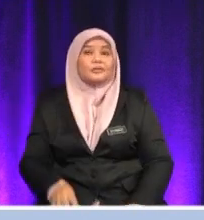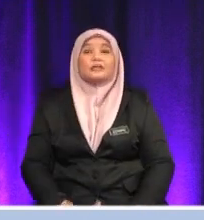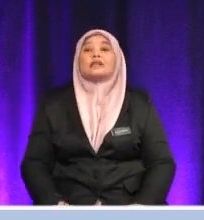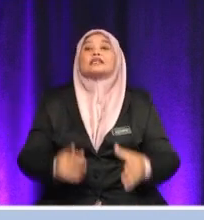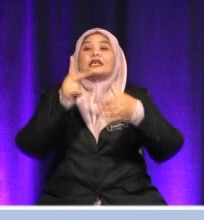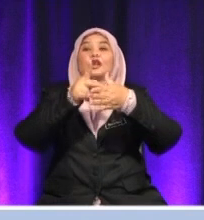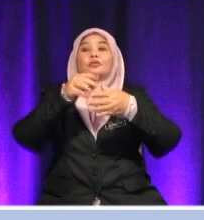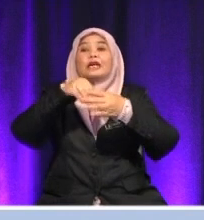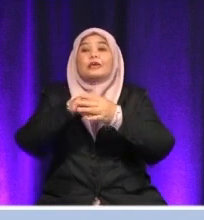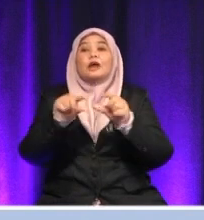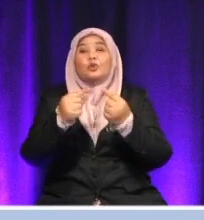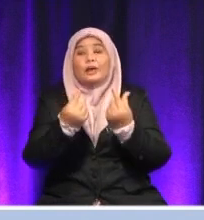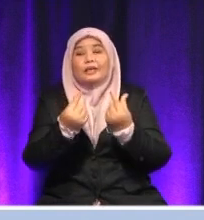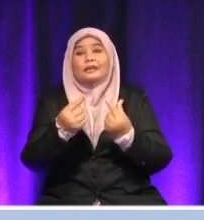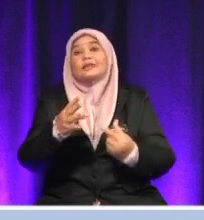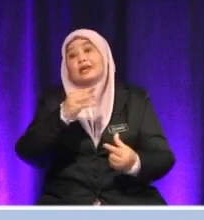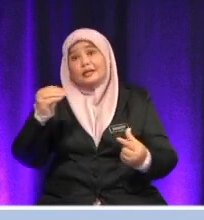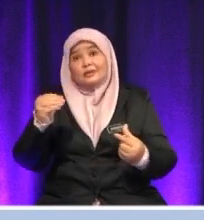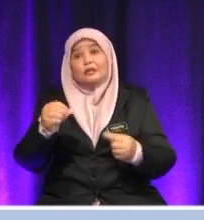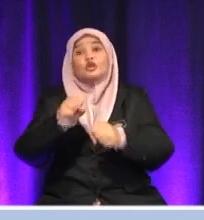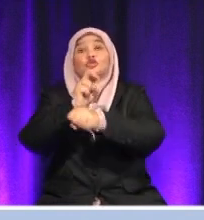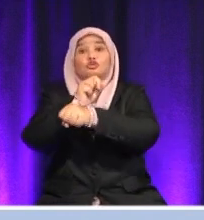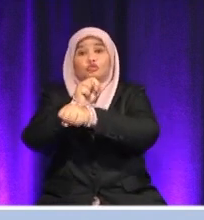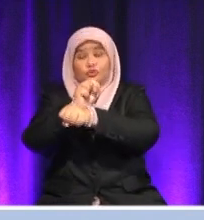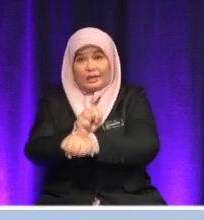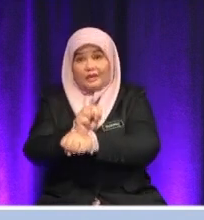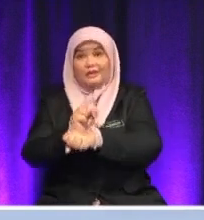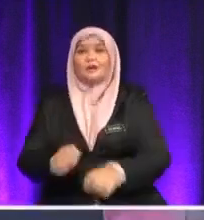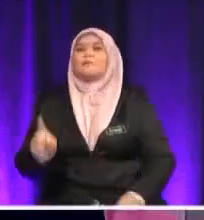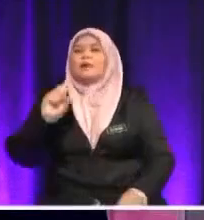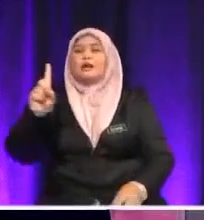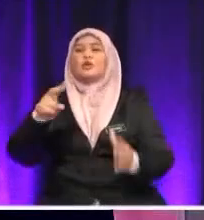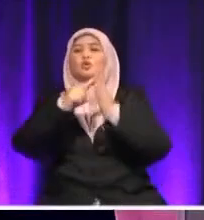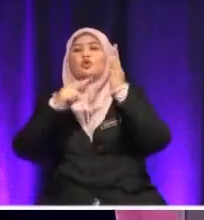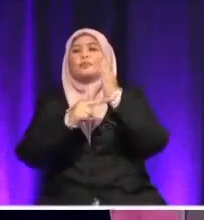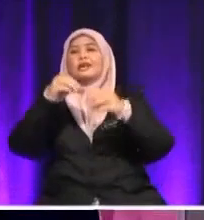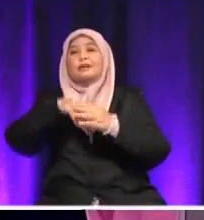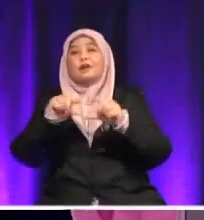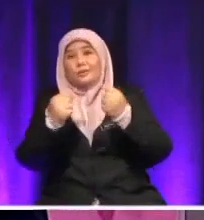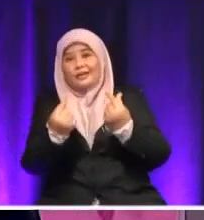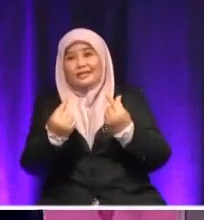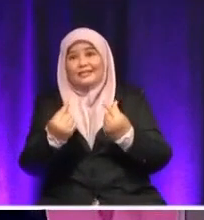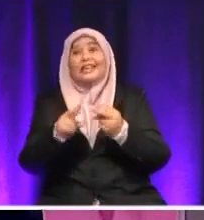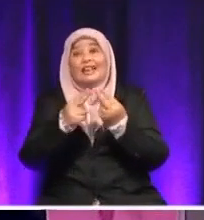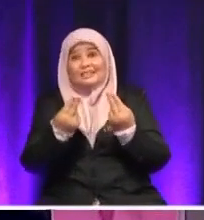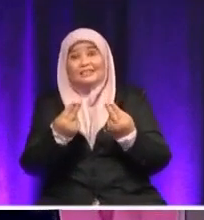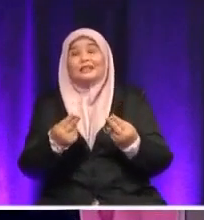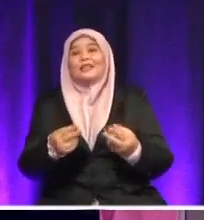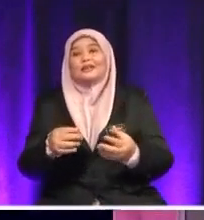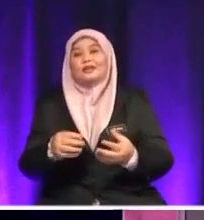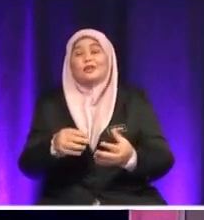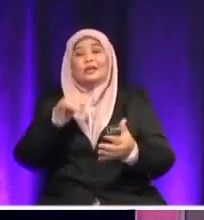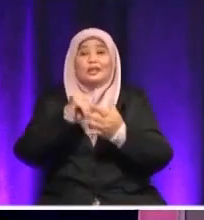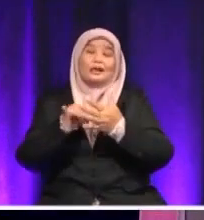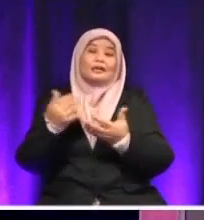terkandung dalam Al-Quran dan As-Sunnah dalam hadis. Jadi mana-mana hukum yang ada dalam Al-Quran dan hadis itu nama dia ialah